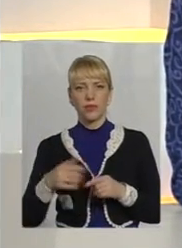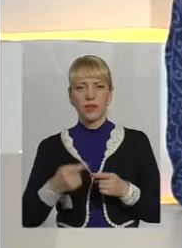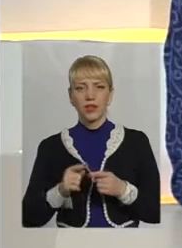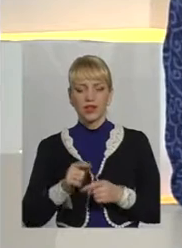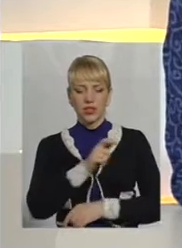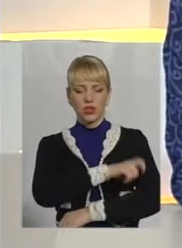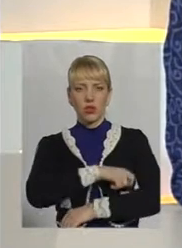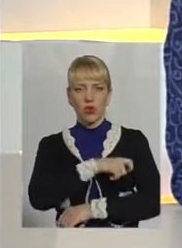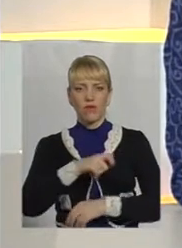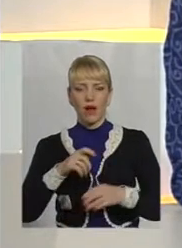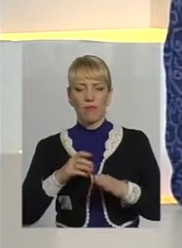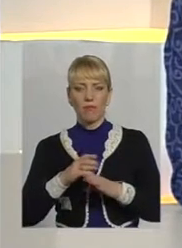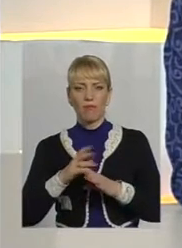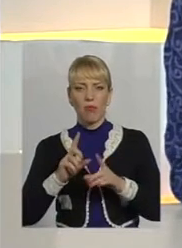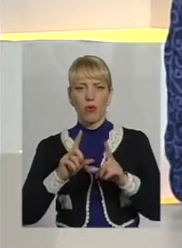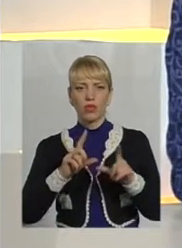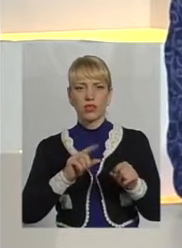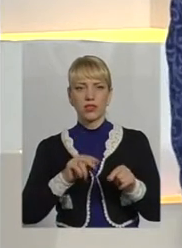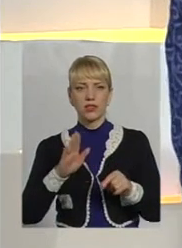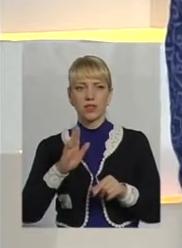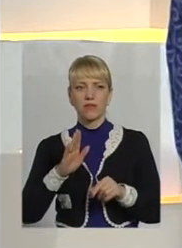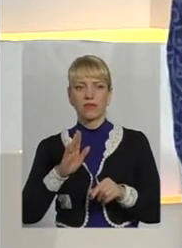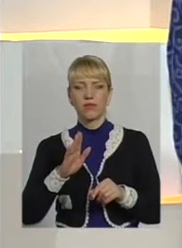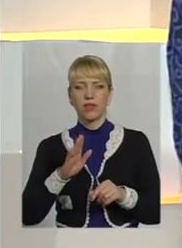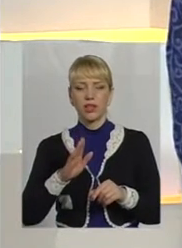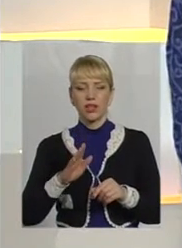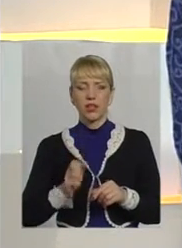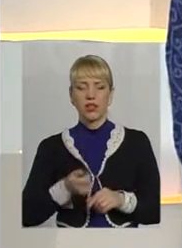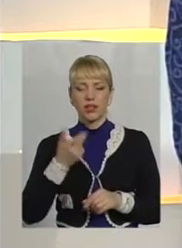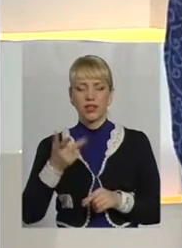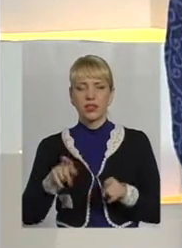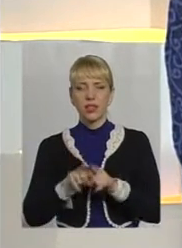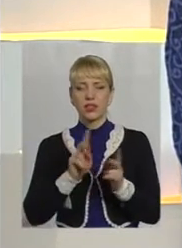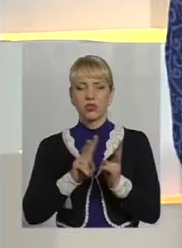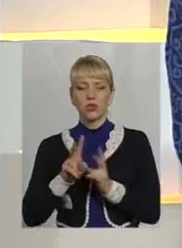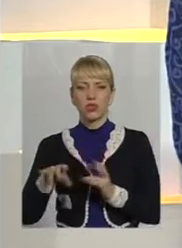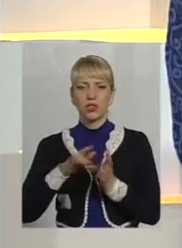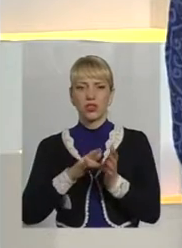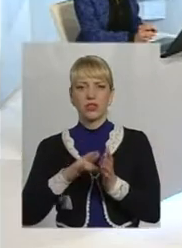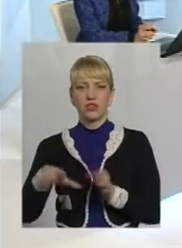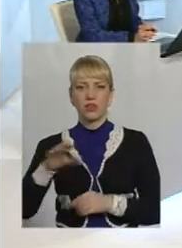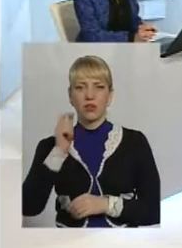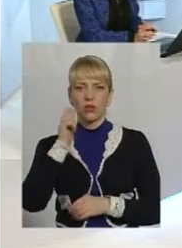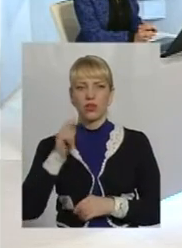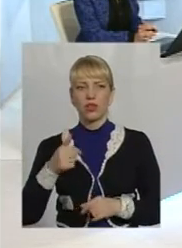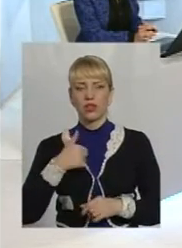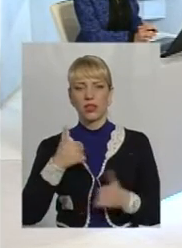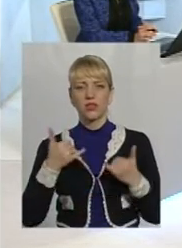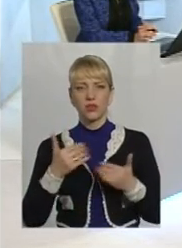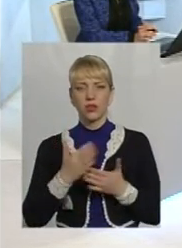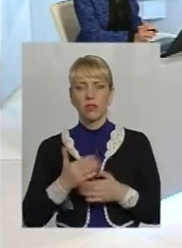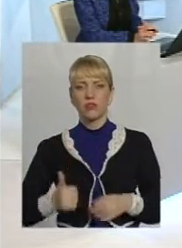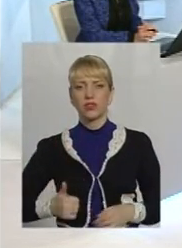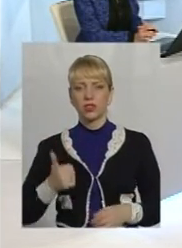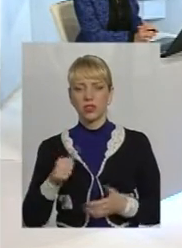чергова поїздка в низці таких зустрічей Україною, так? Так. Я сьогодні мав